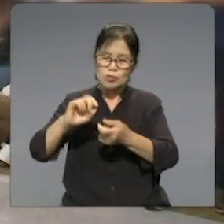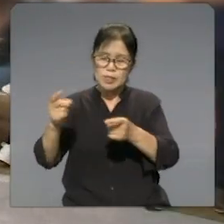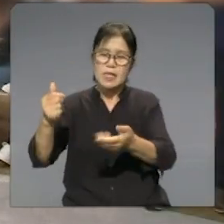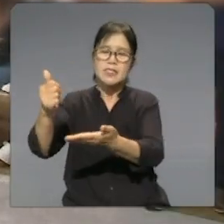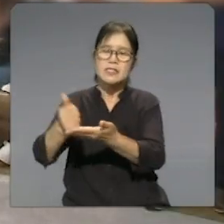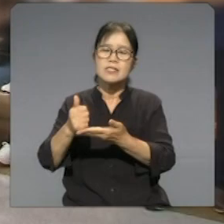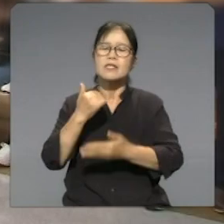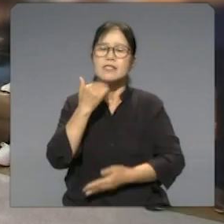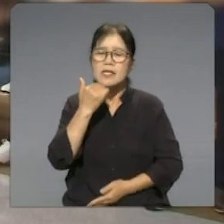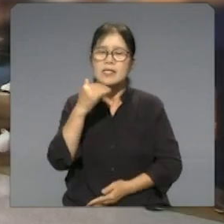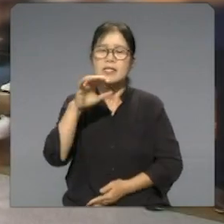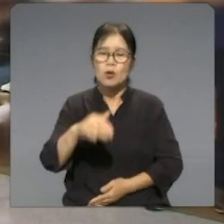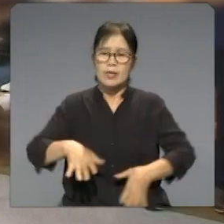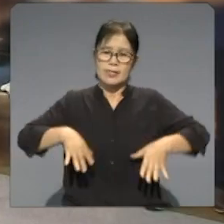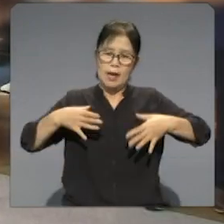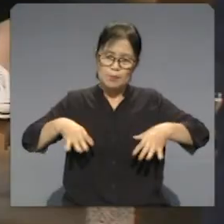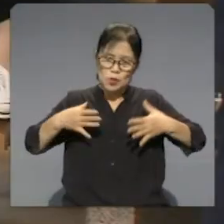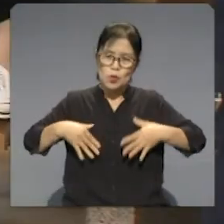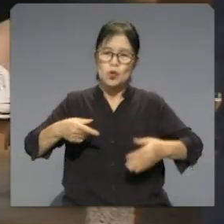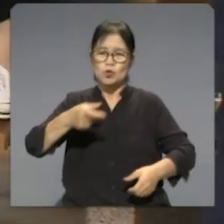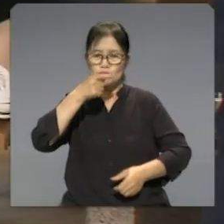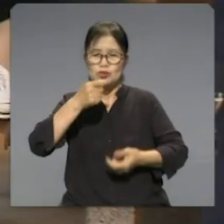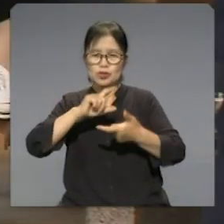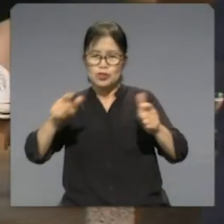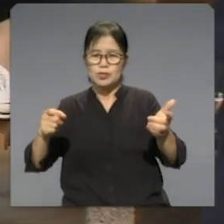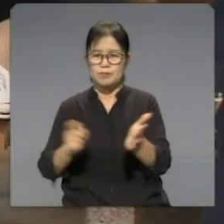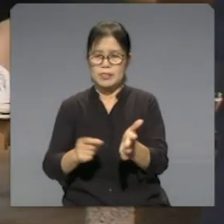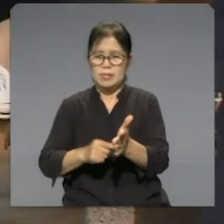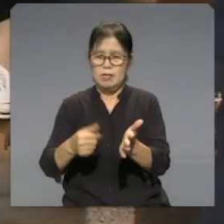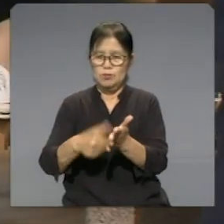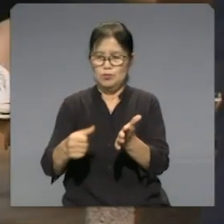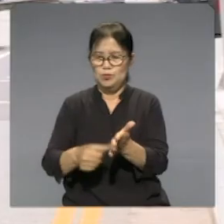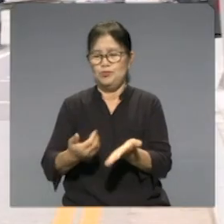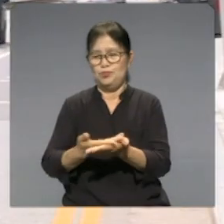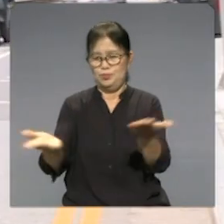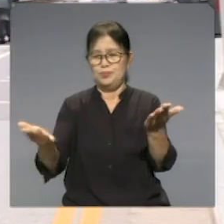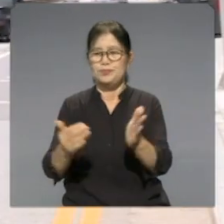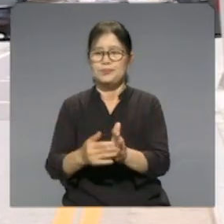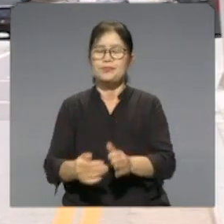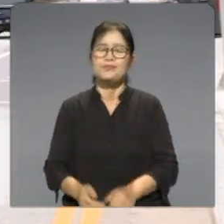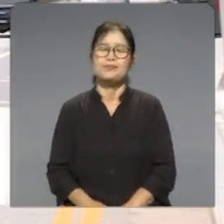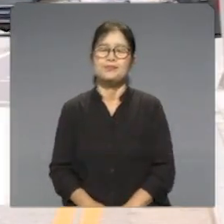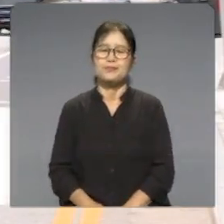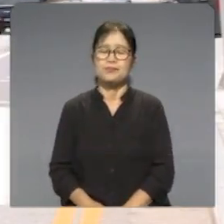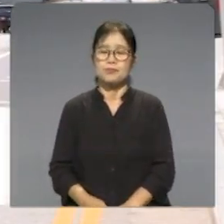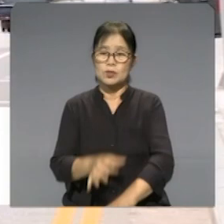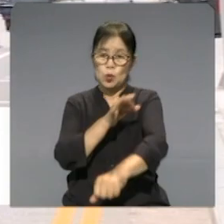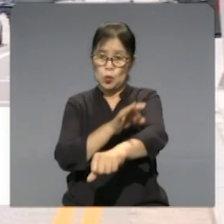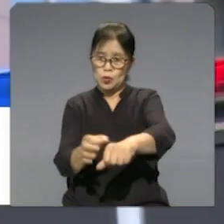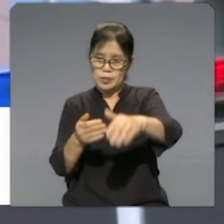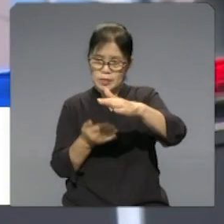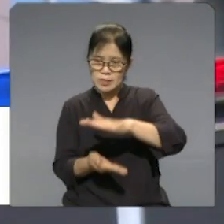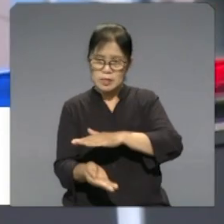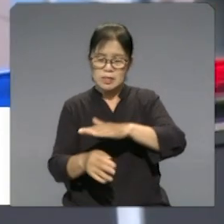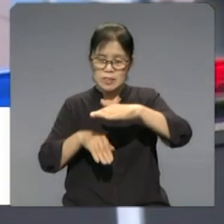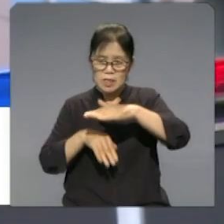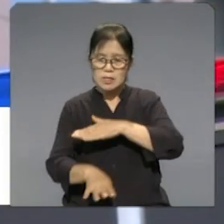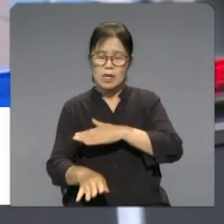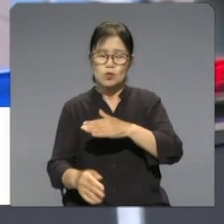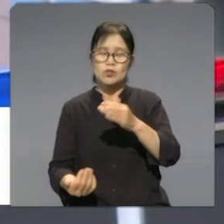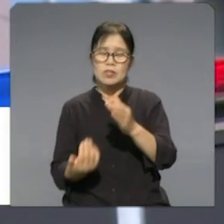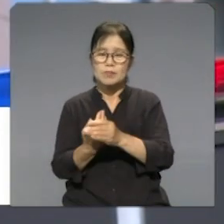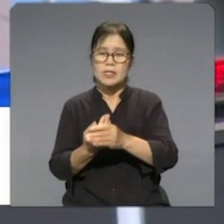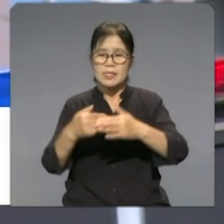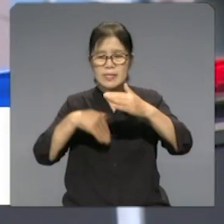대기 장소와 담요와 생수 등 비상물품이 마련됐습니다. 오송 지하차도 참사로 지자체들은